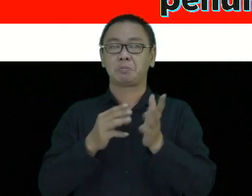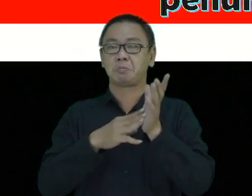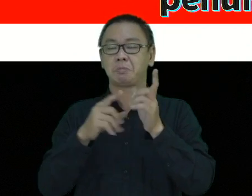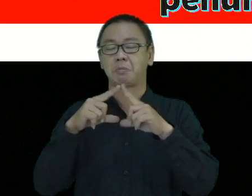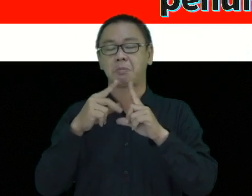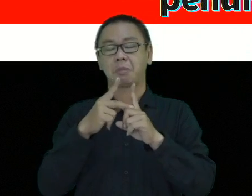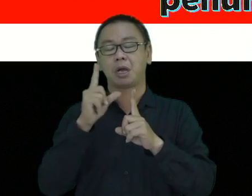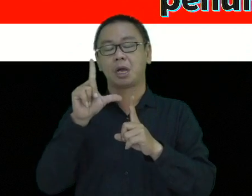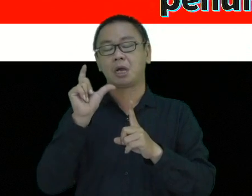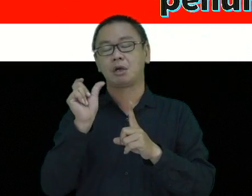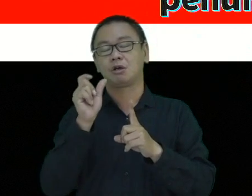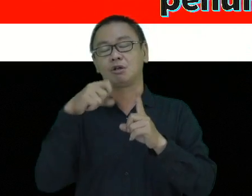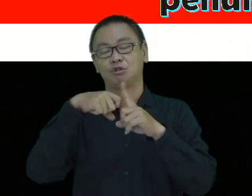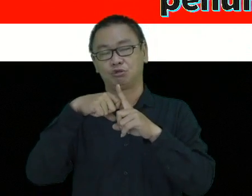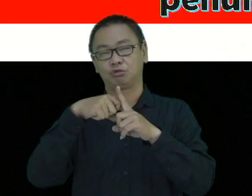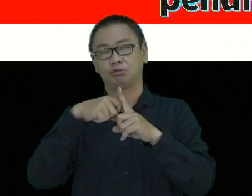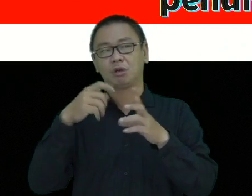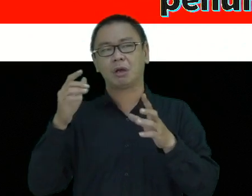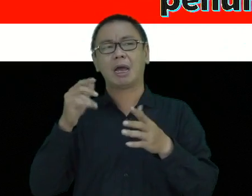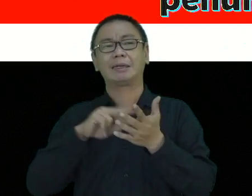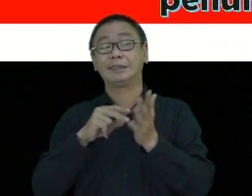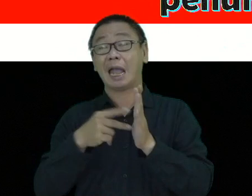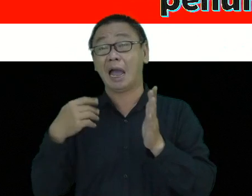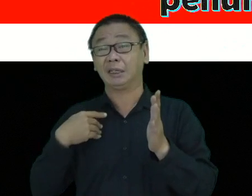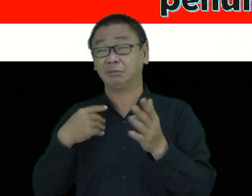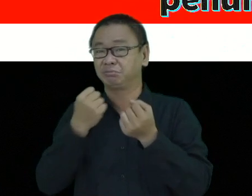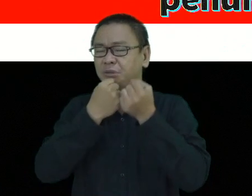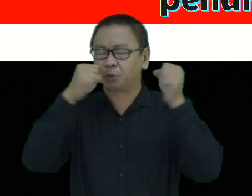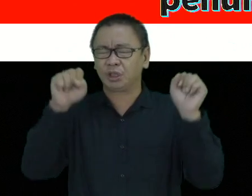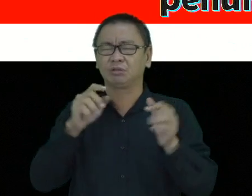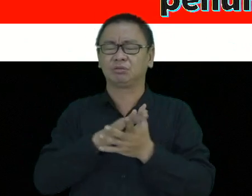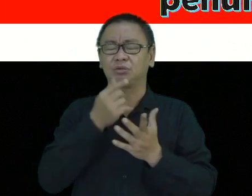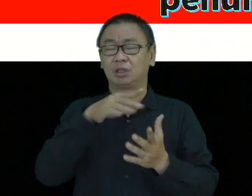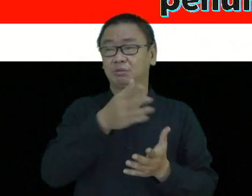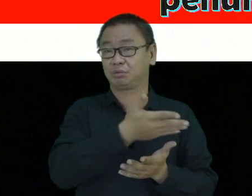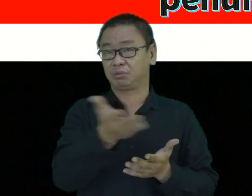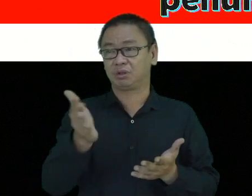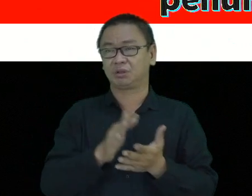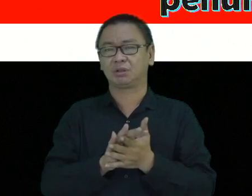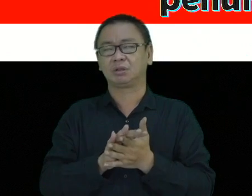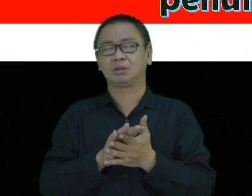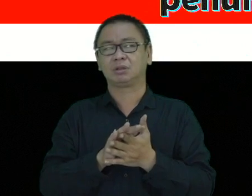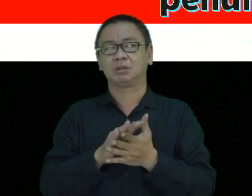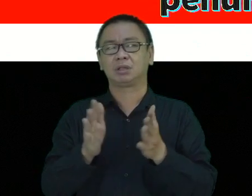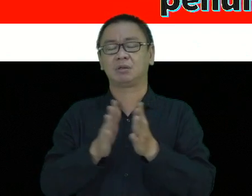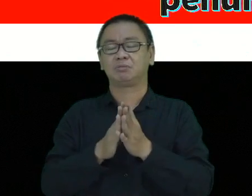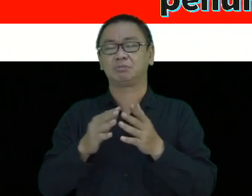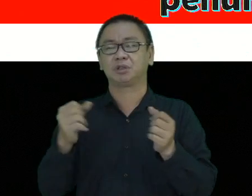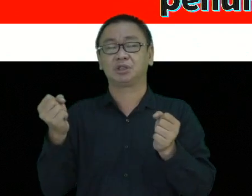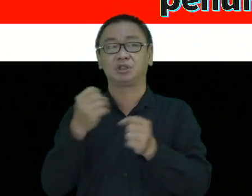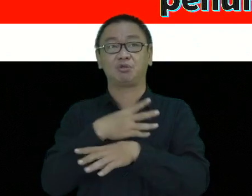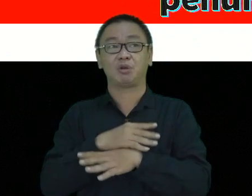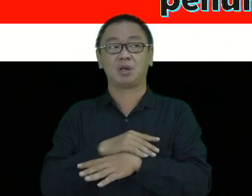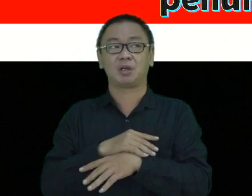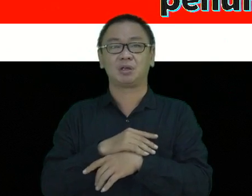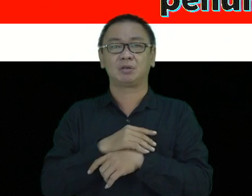berarti ada pemulihan di dalam seluruh kehidupan manusia. Dan peristiwa kebangkitan Yesus Kristus membawa damai sejahtera